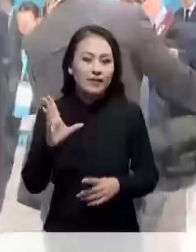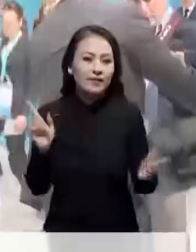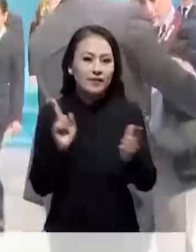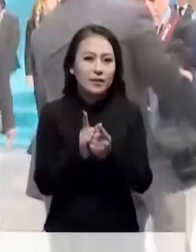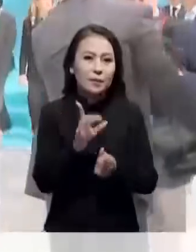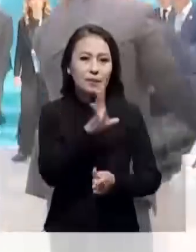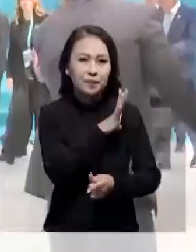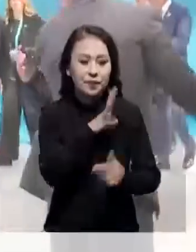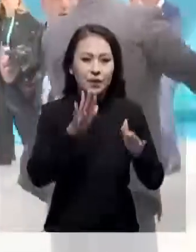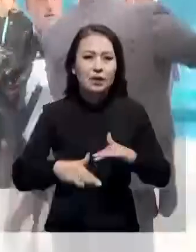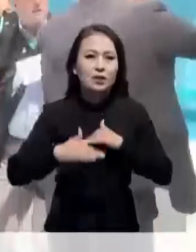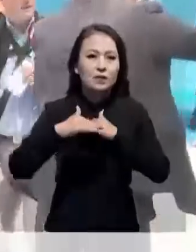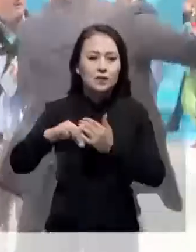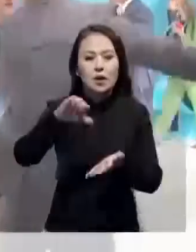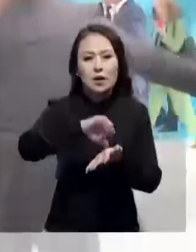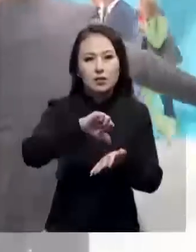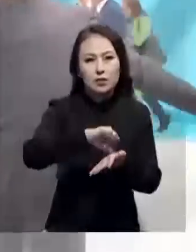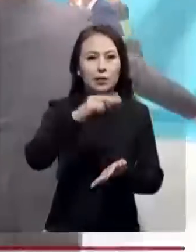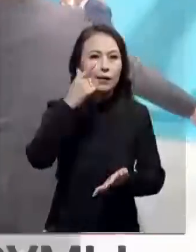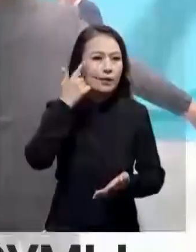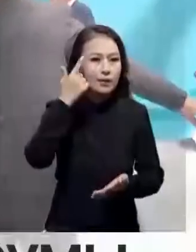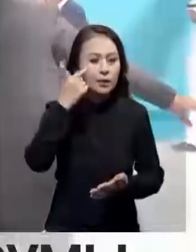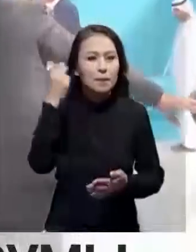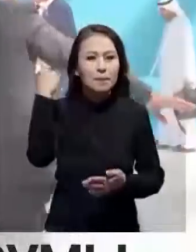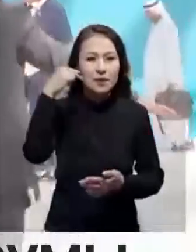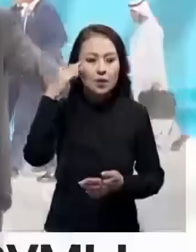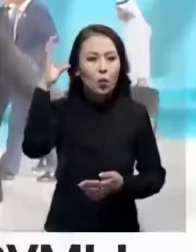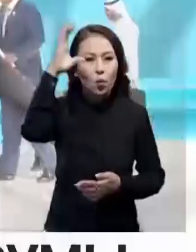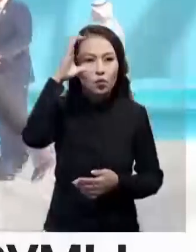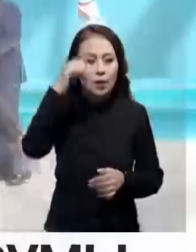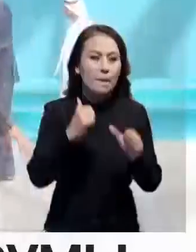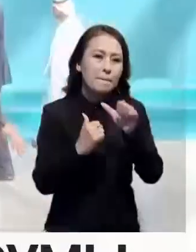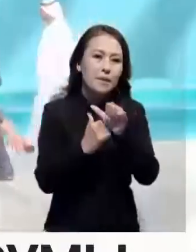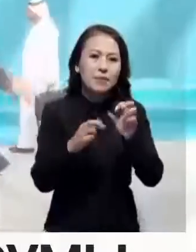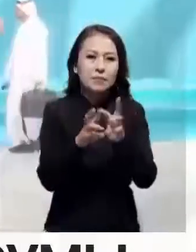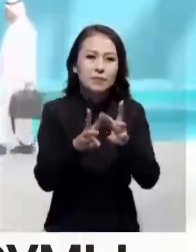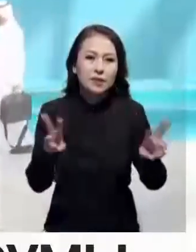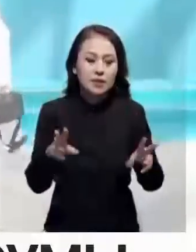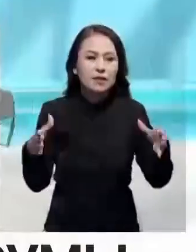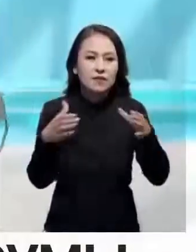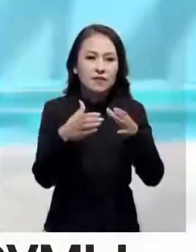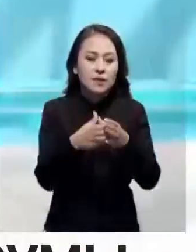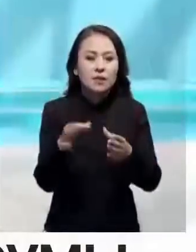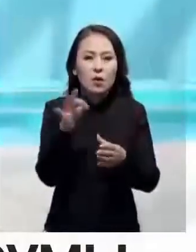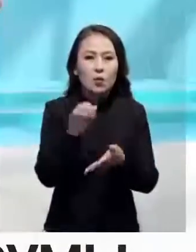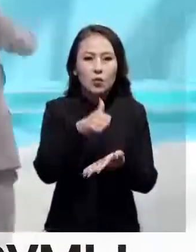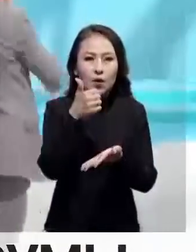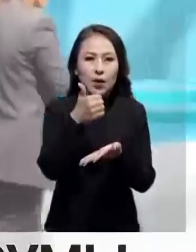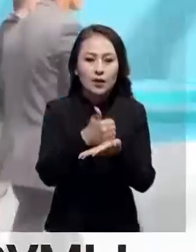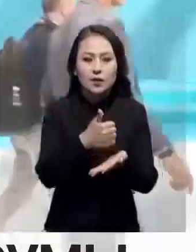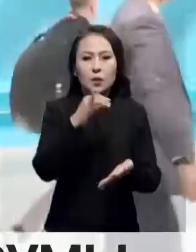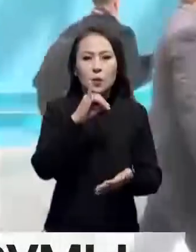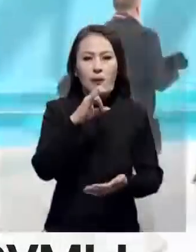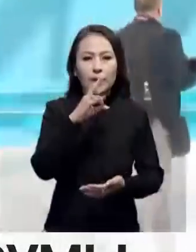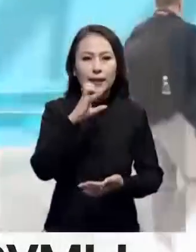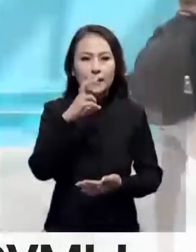меймандар қатарында Қатар әмірі, Қырғызстан президенті, Өзбекстан премьер-министрі, Босния және Герцеговина президиумының төрағасы, ЮНЕСКО